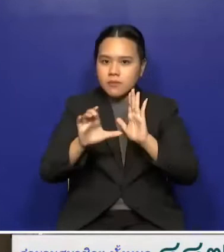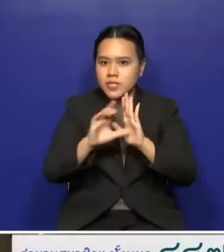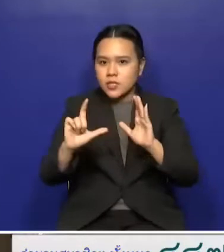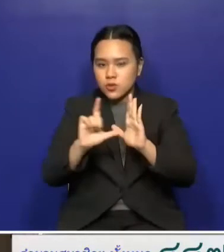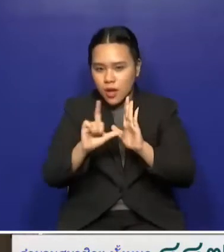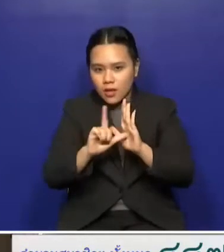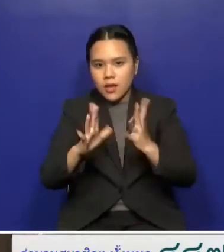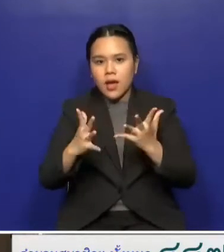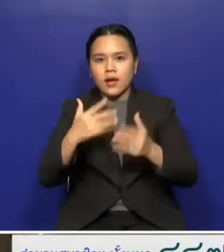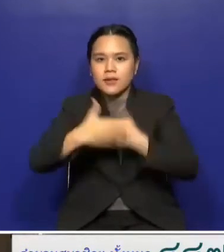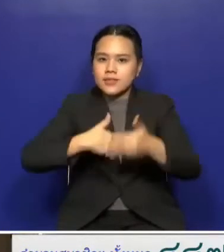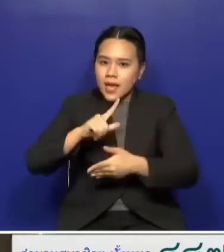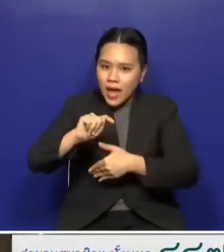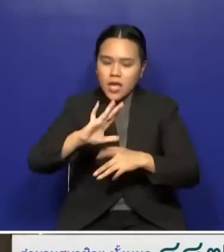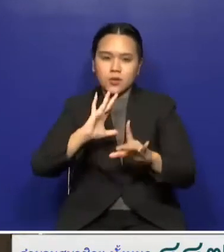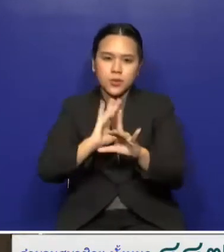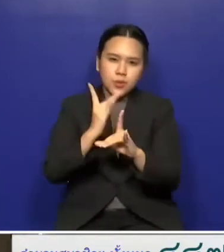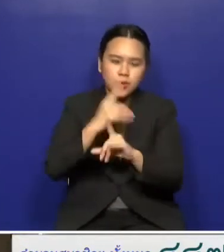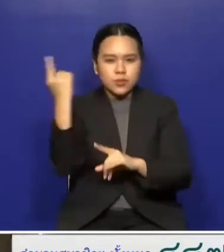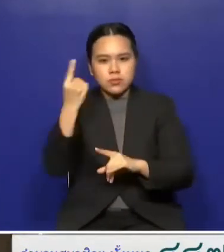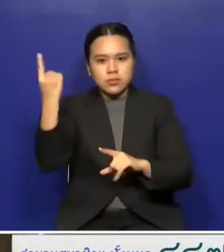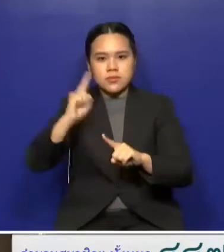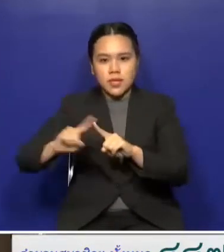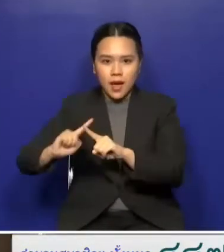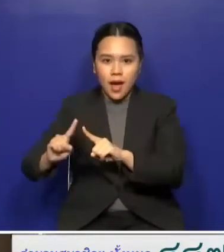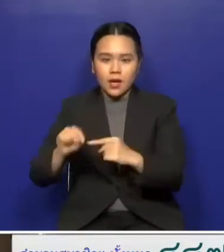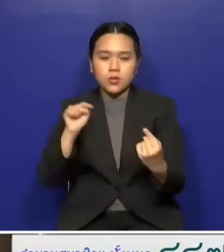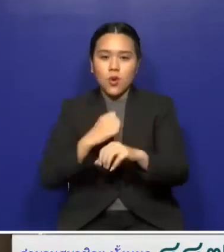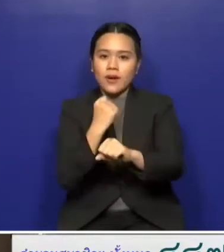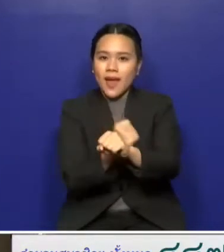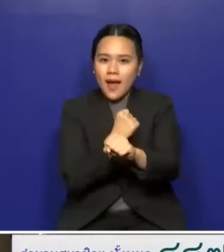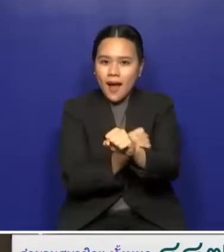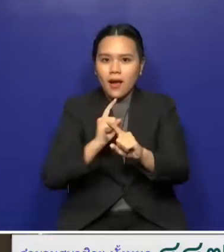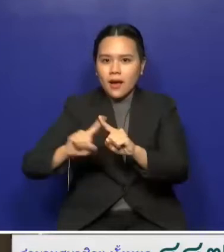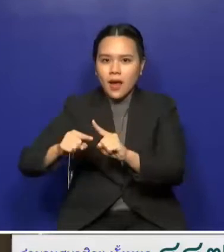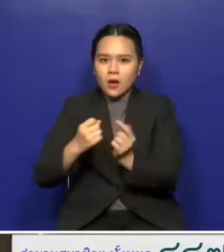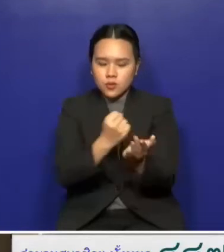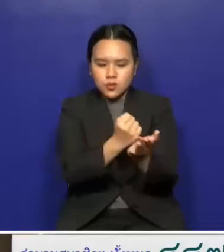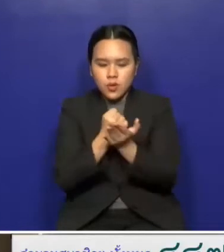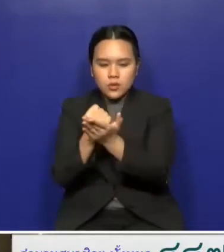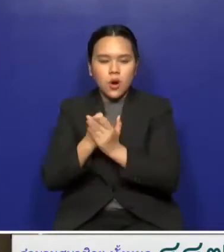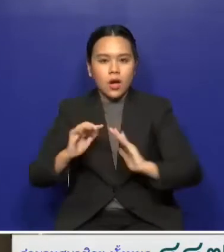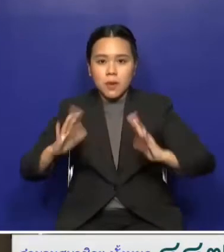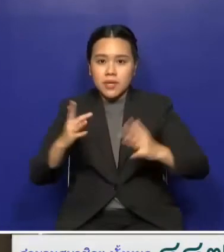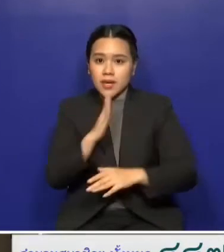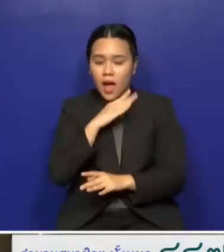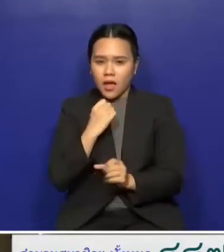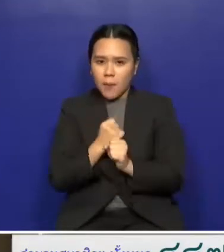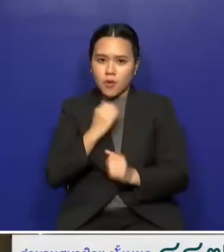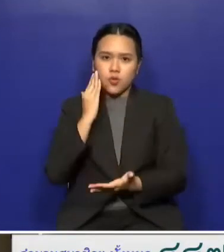เทิงซึ่งส่วนใหญ่เป็นแรงงานที่ไม่สามารถเข้าถึงความช่วยเหลือเยียวยาได้เมื่อต้องหยุดงาน